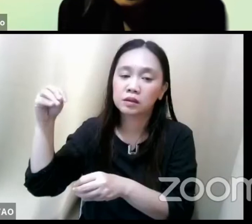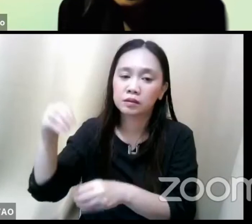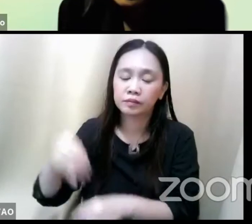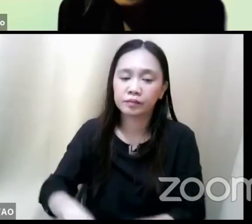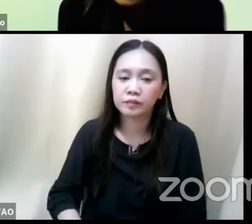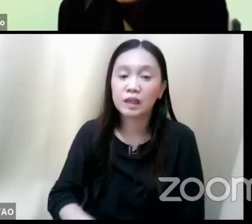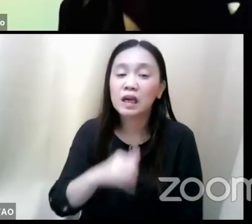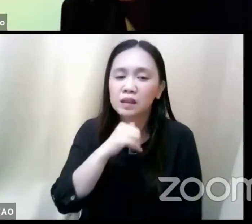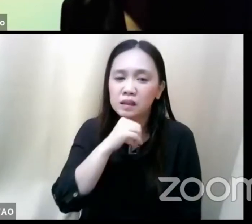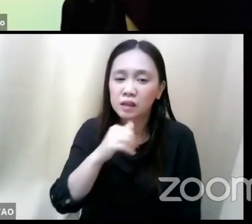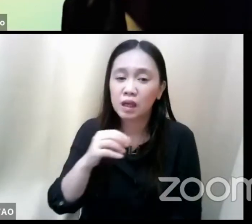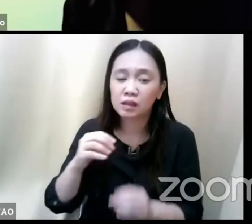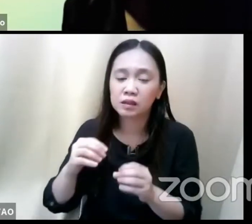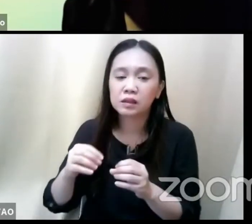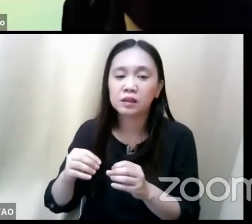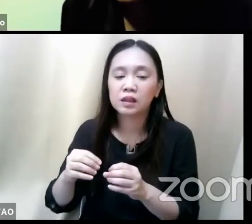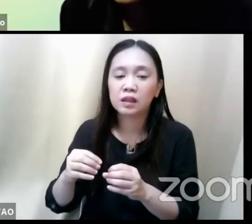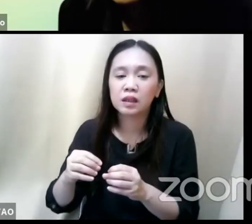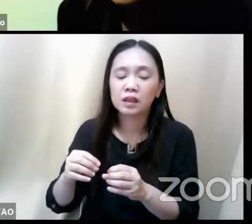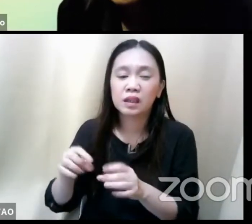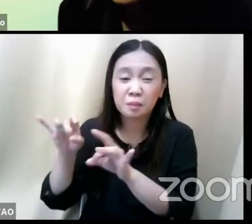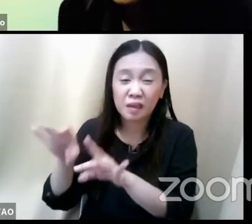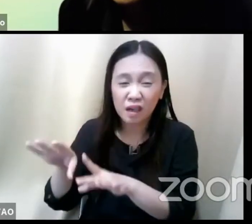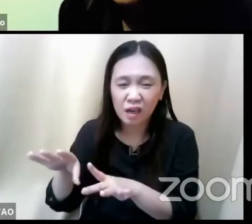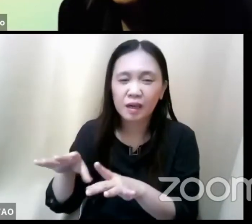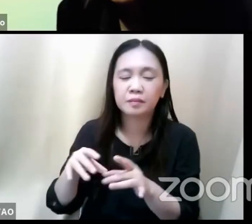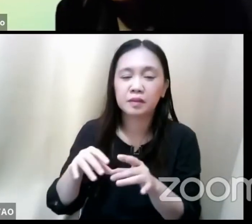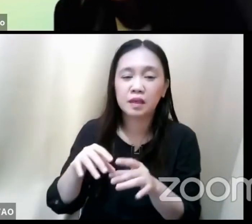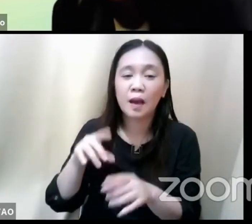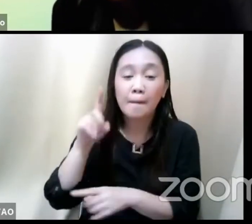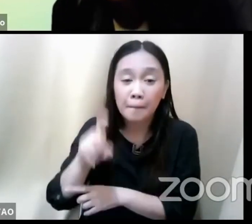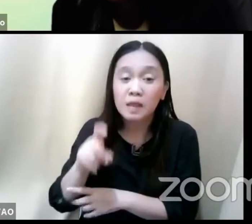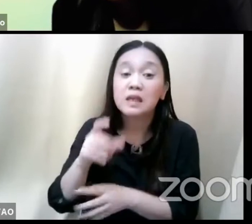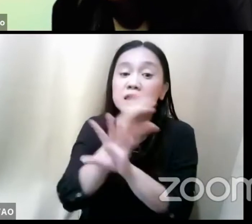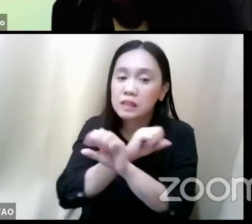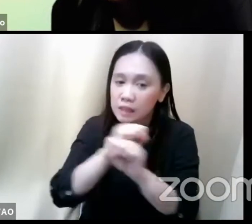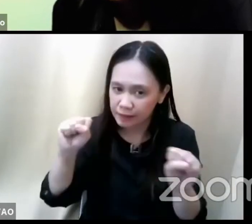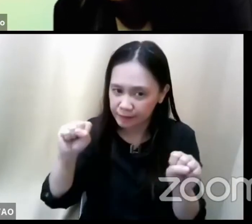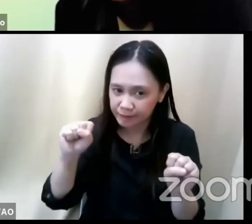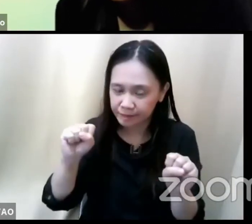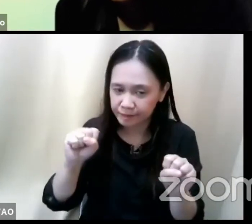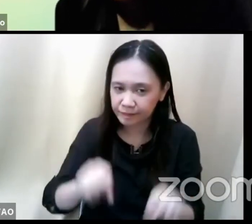harm, okay? Na do sa ililigtas nating tao.